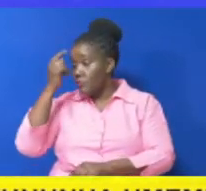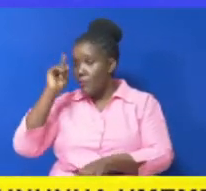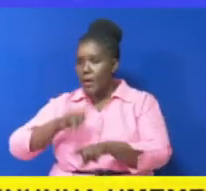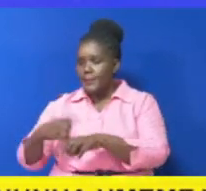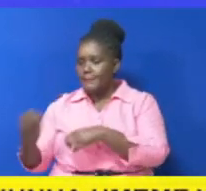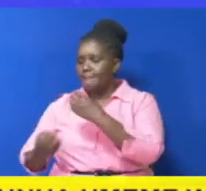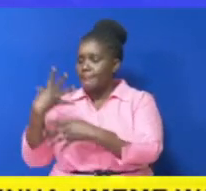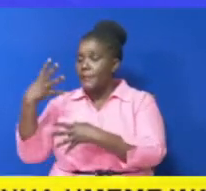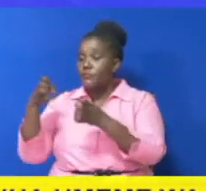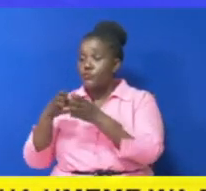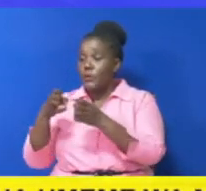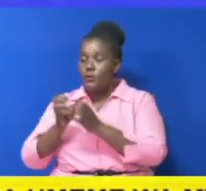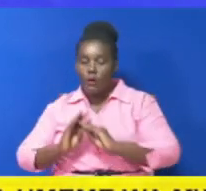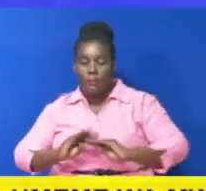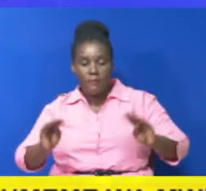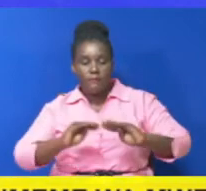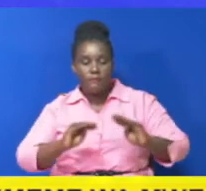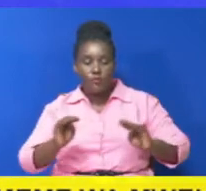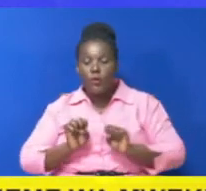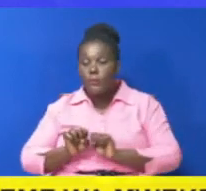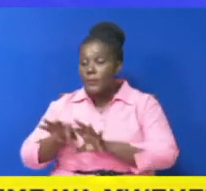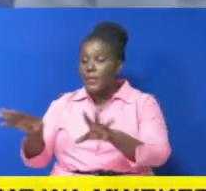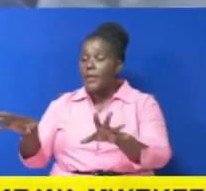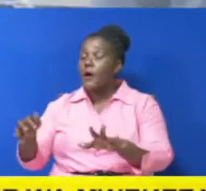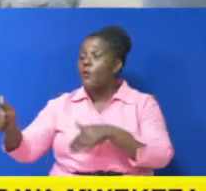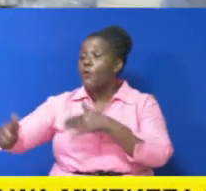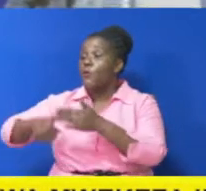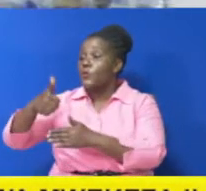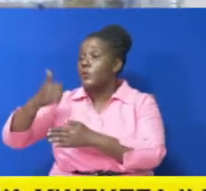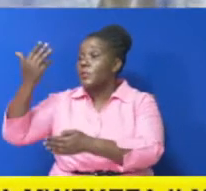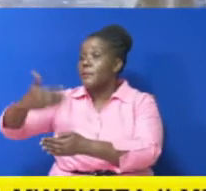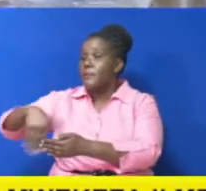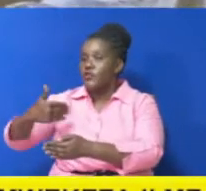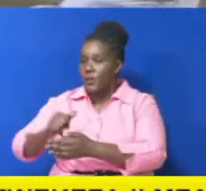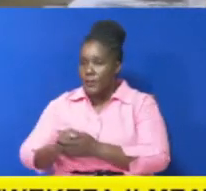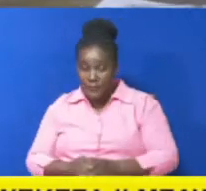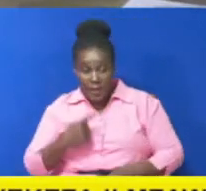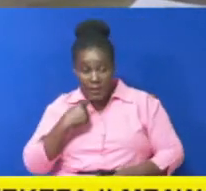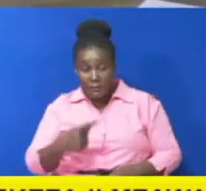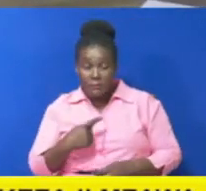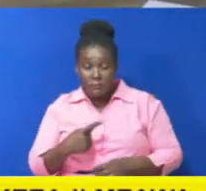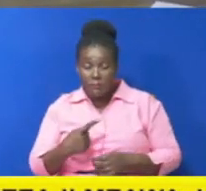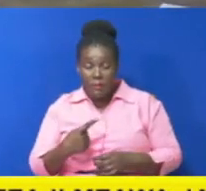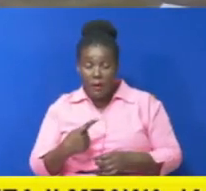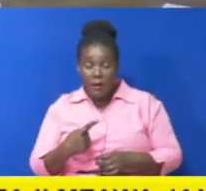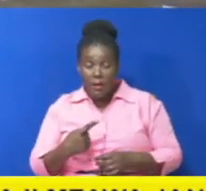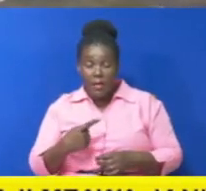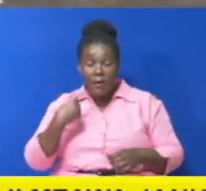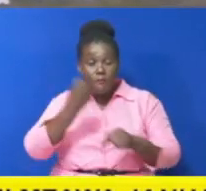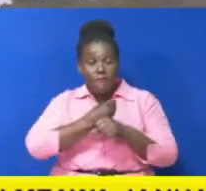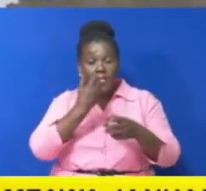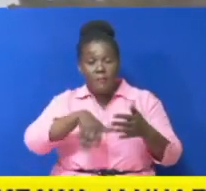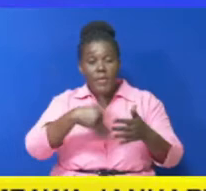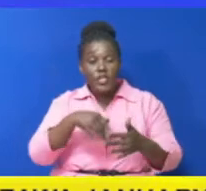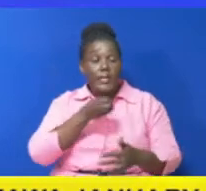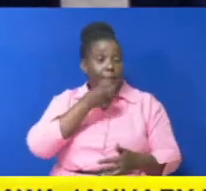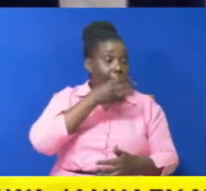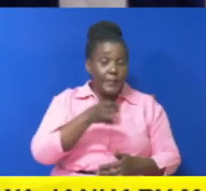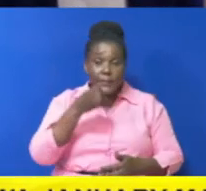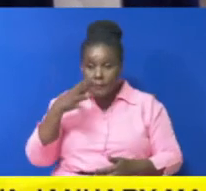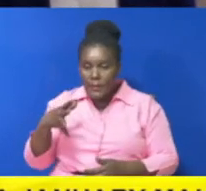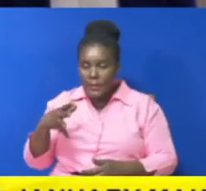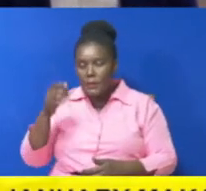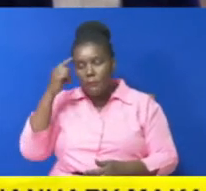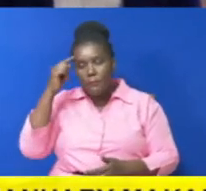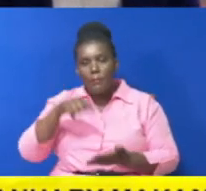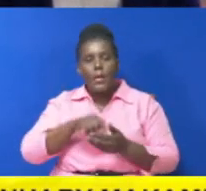akifungua mkutano wa mafunzo ya mtandao wa uongozi na biashara, ambapo amesema athari za kufanya biashara kwa udanganyifu ni kupoteza wateja